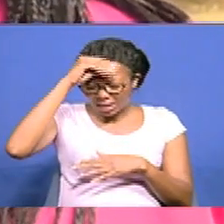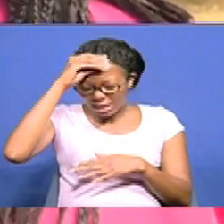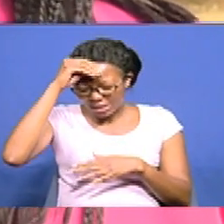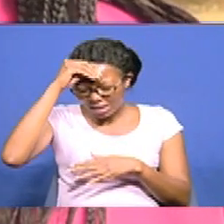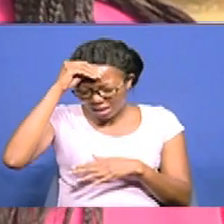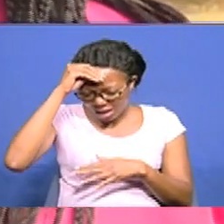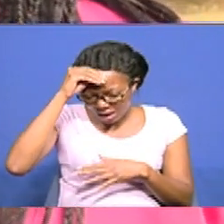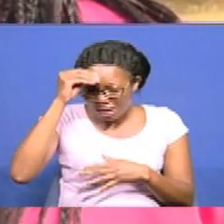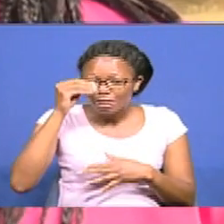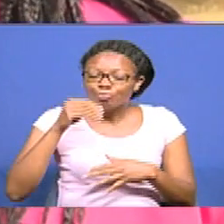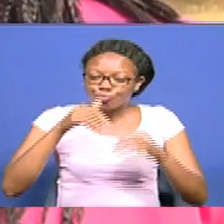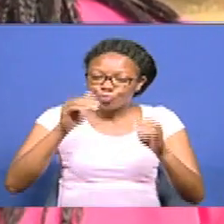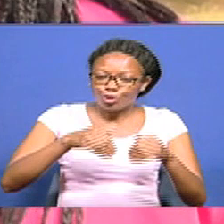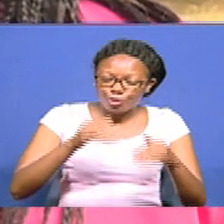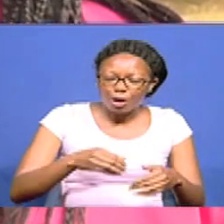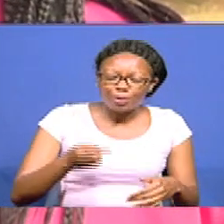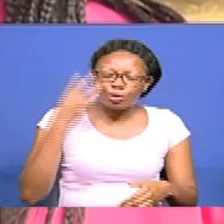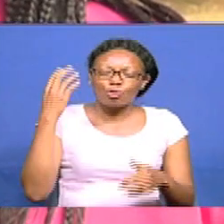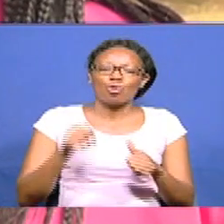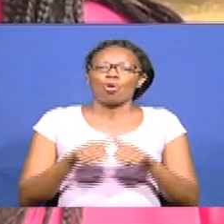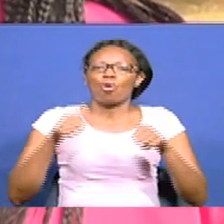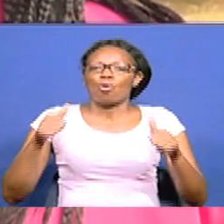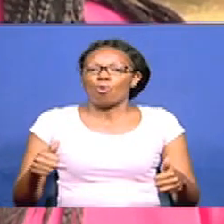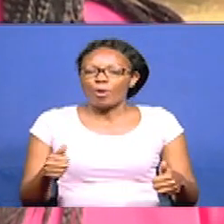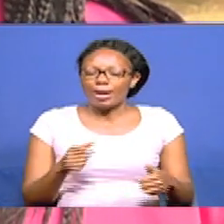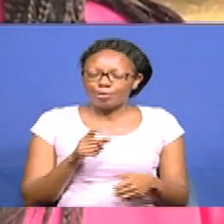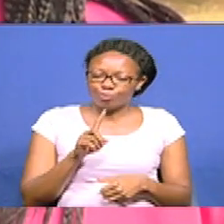problems, ni dawa gani tutatumia, na pia anafanya